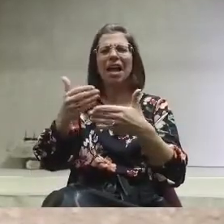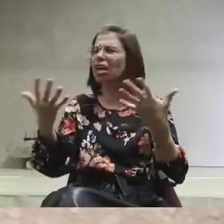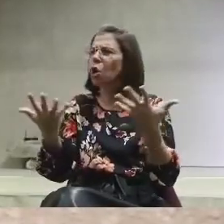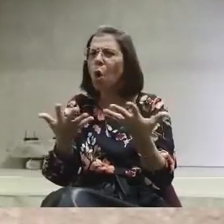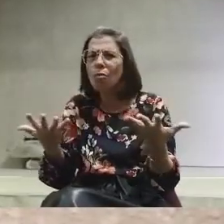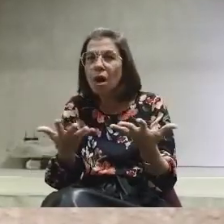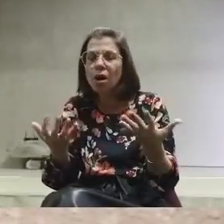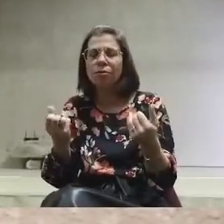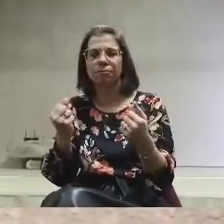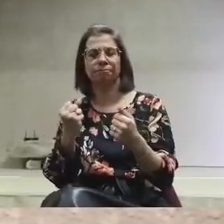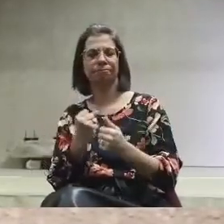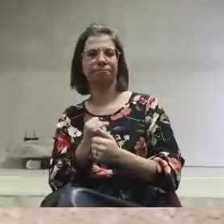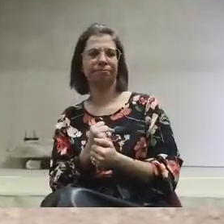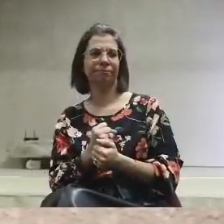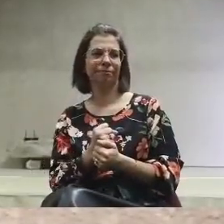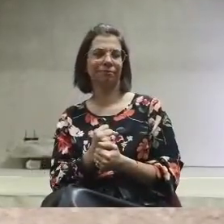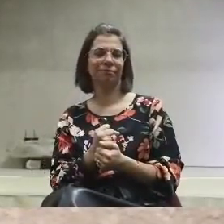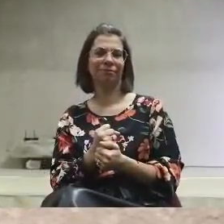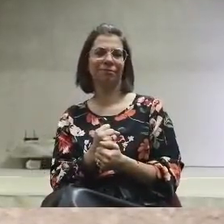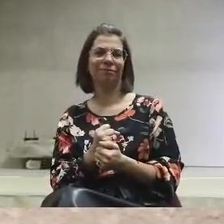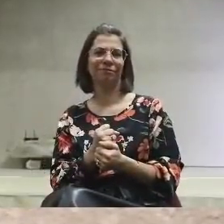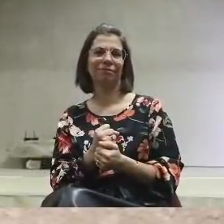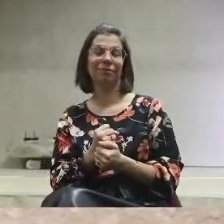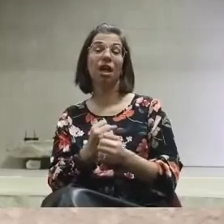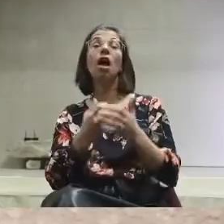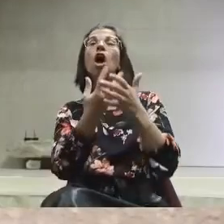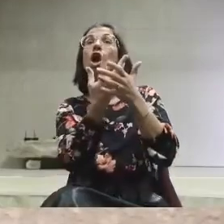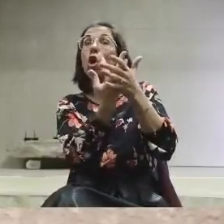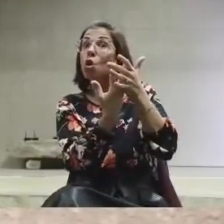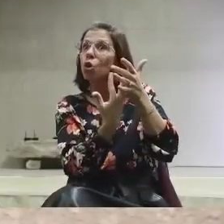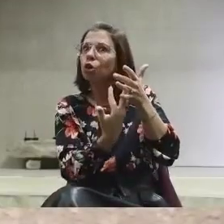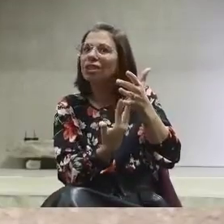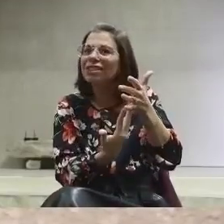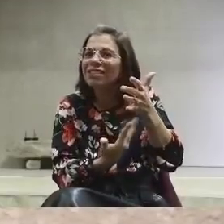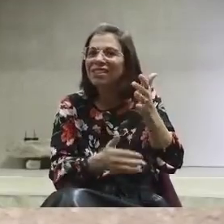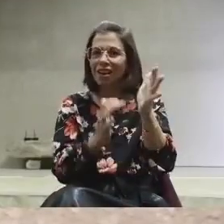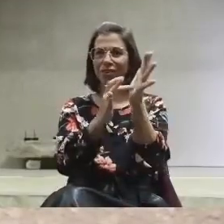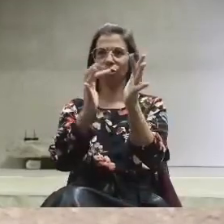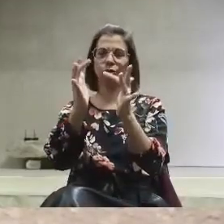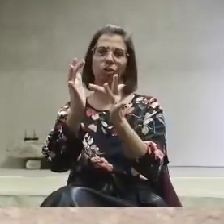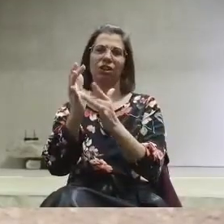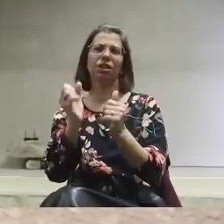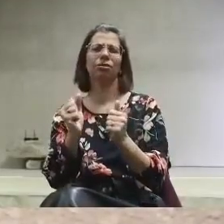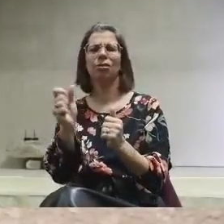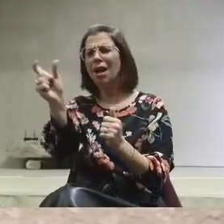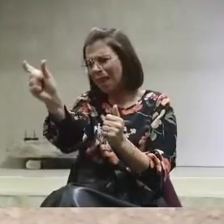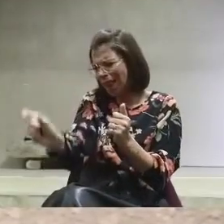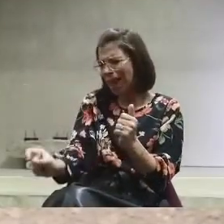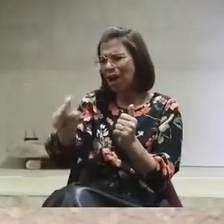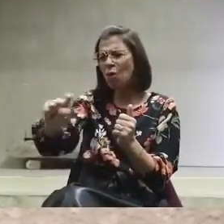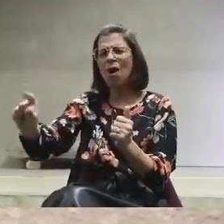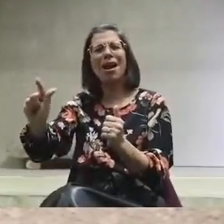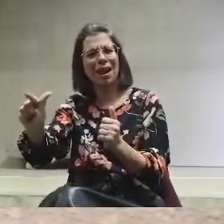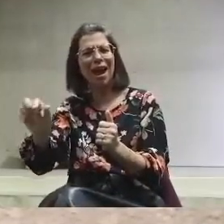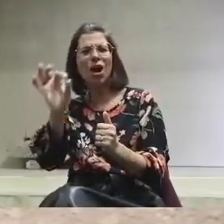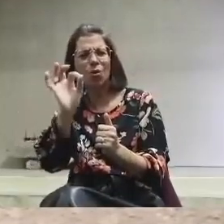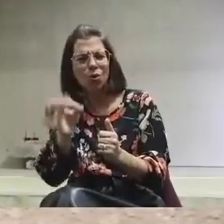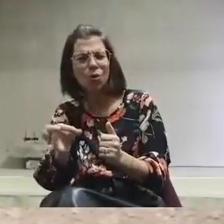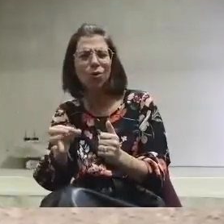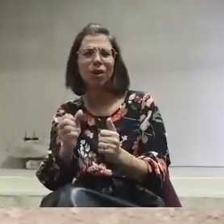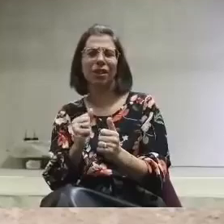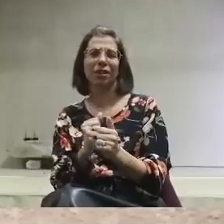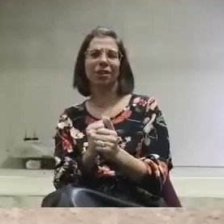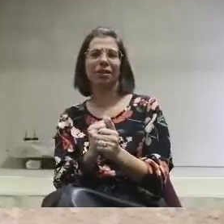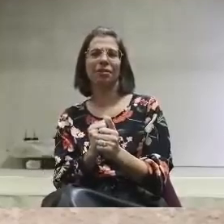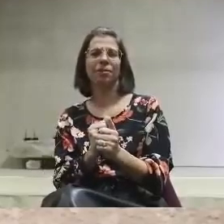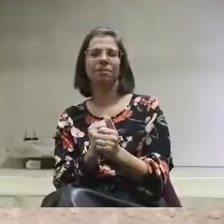moyens humains? Le sang de Jésus, la croix du calvaire, le châtiment qui nous